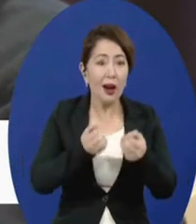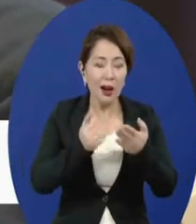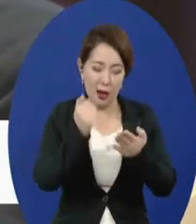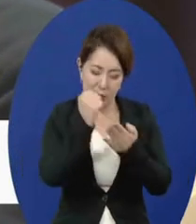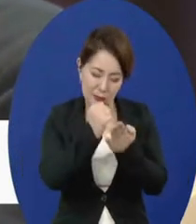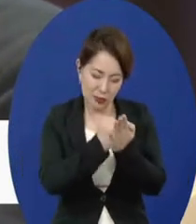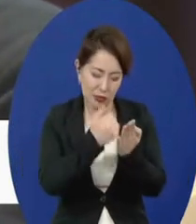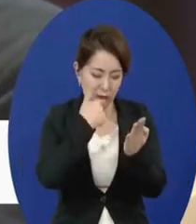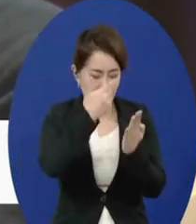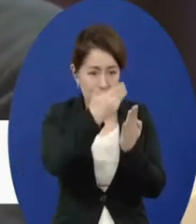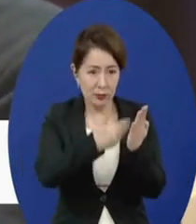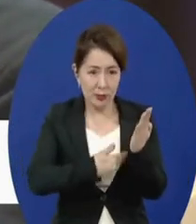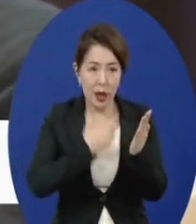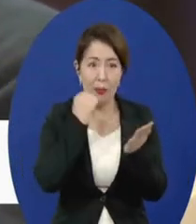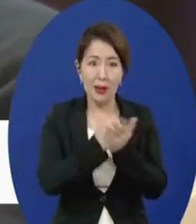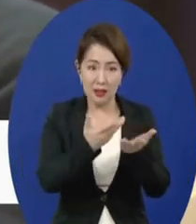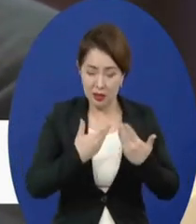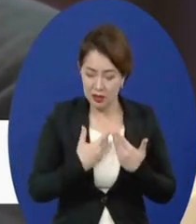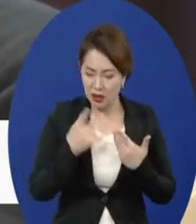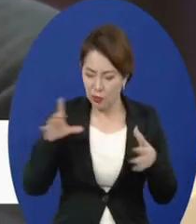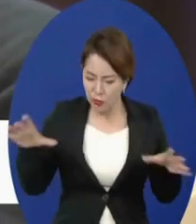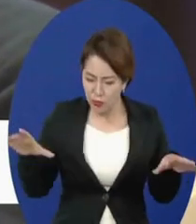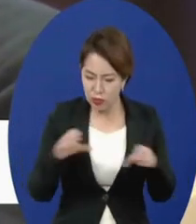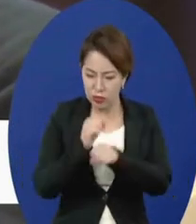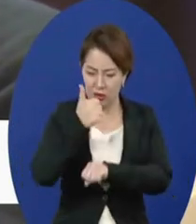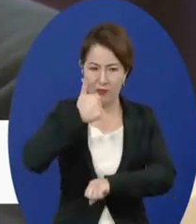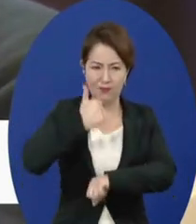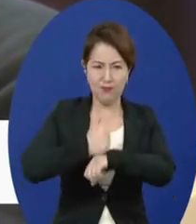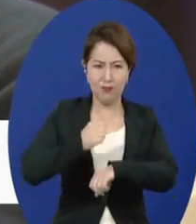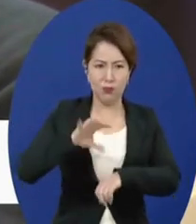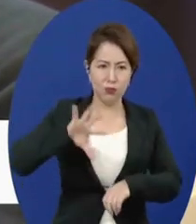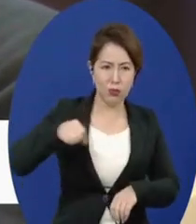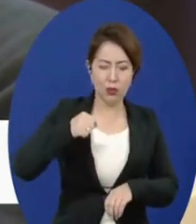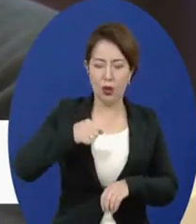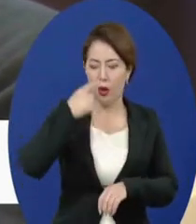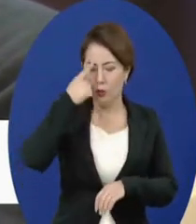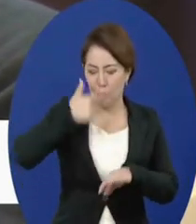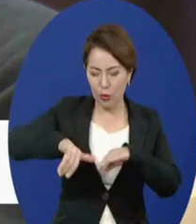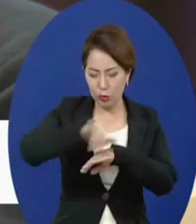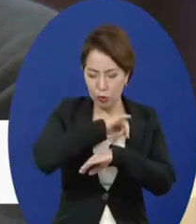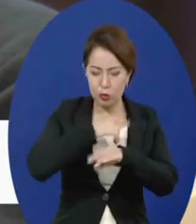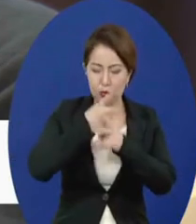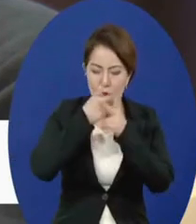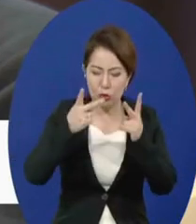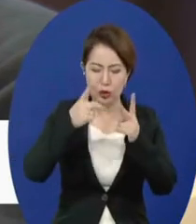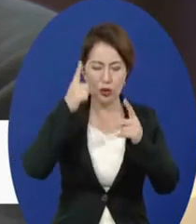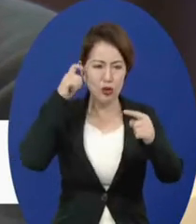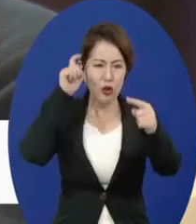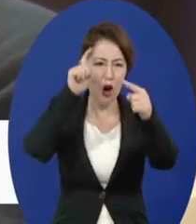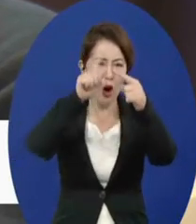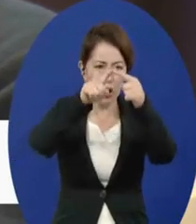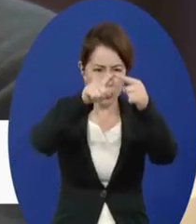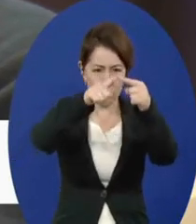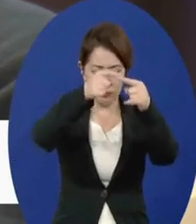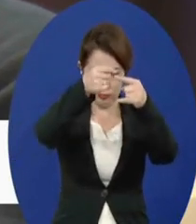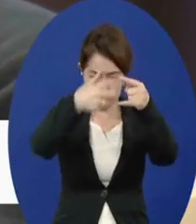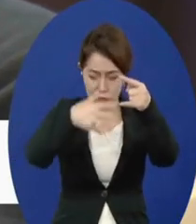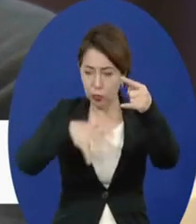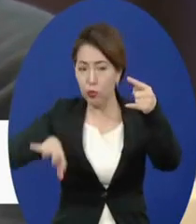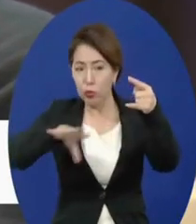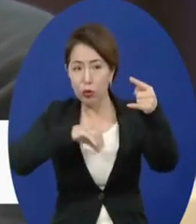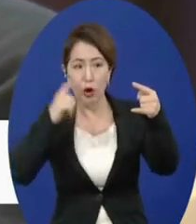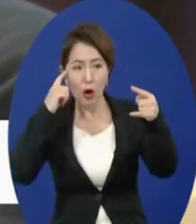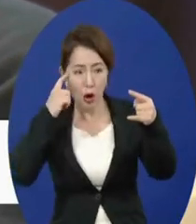хийгдэж байгаа дижитал ажлуудыг ингэж нэг гарт зангитаад энийг үндэсний юм зорилт болгоод томьёолчих юм бол IT-ийн компаниуд бүгдэнд нь